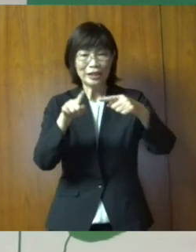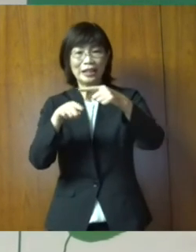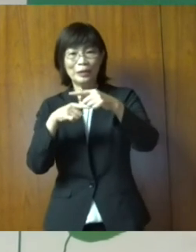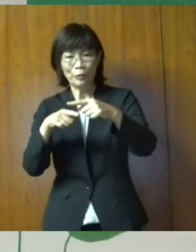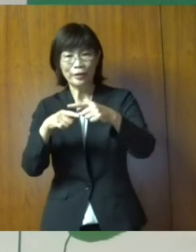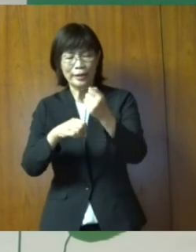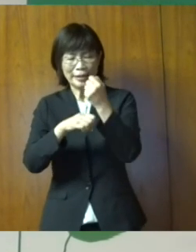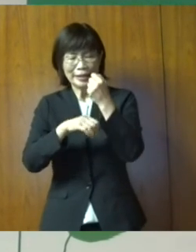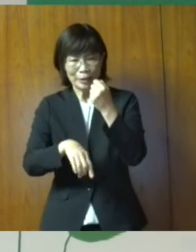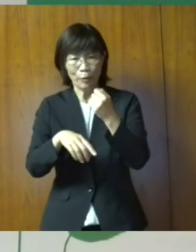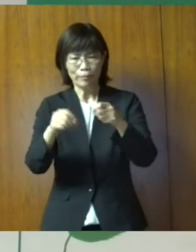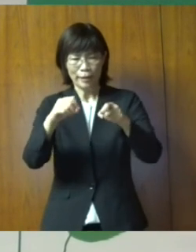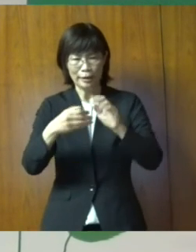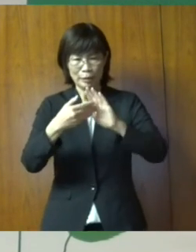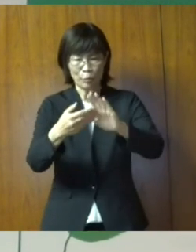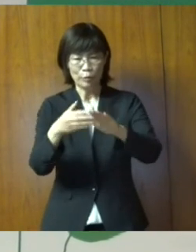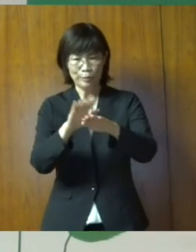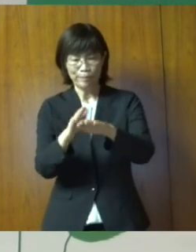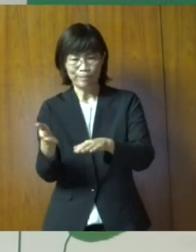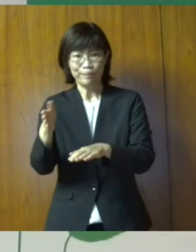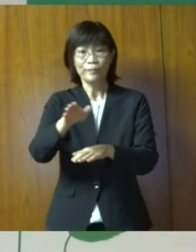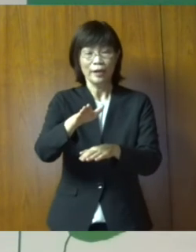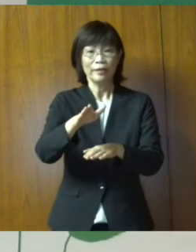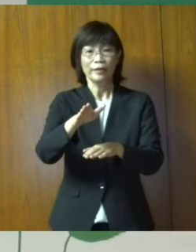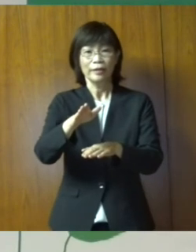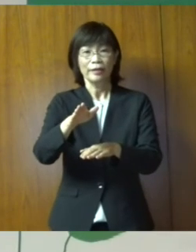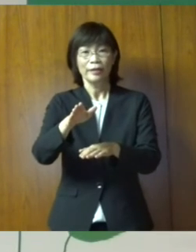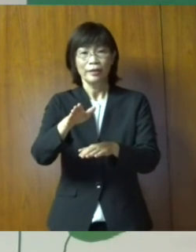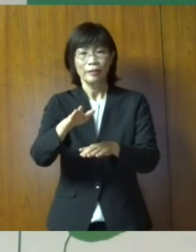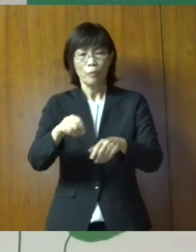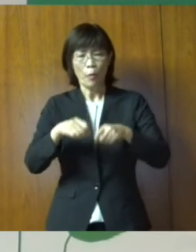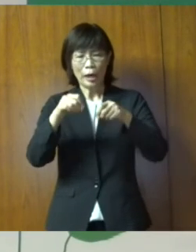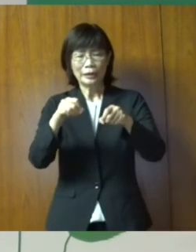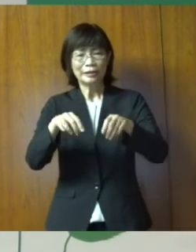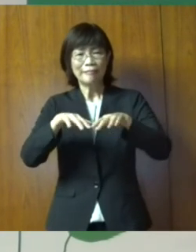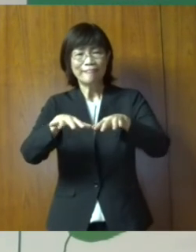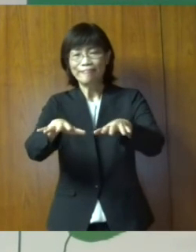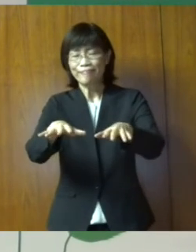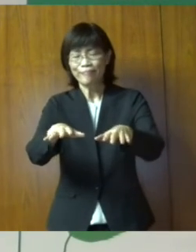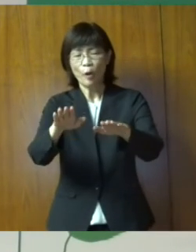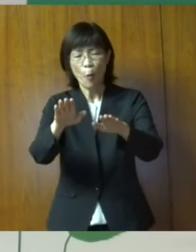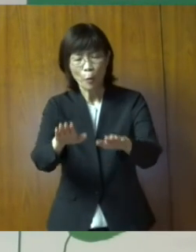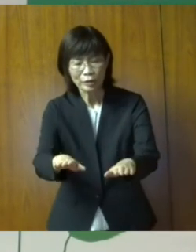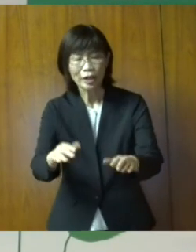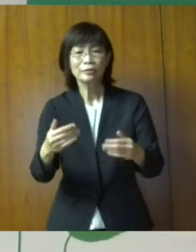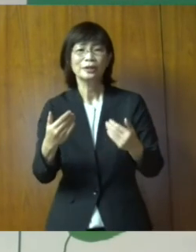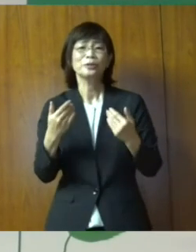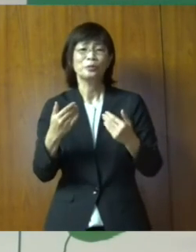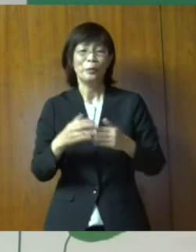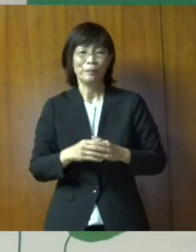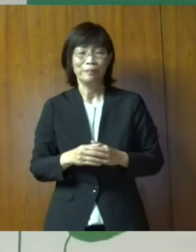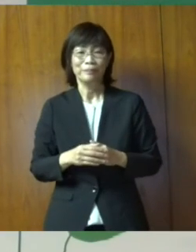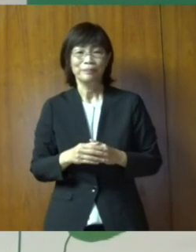基本的な感染防止対策を徹底し、これ以上の感染の連鎖を抑えていきましょう。